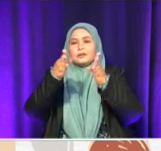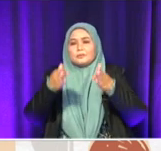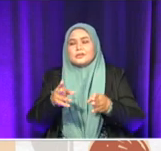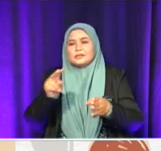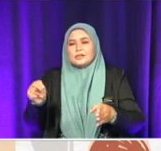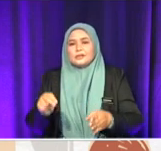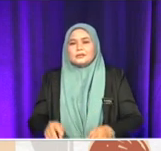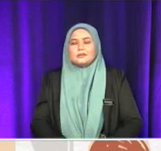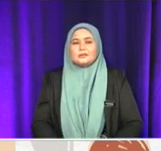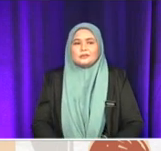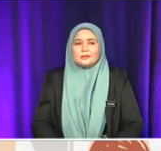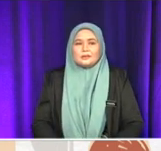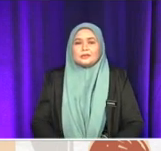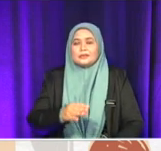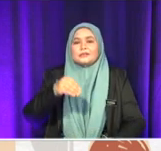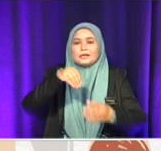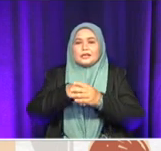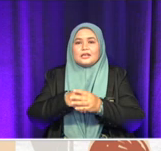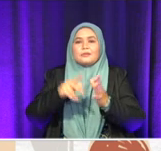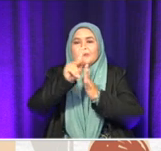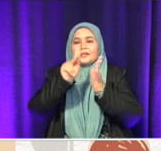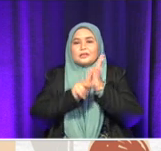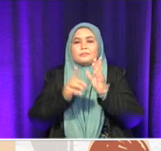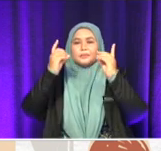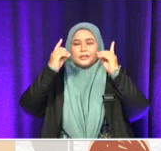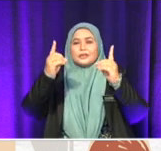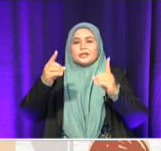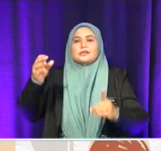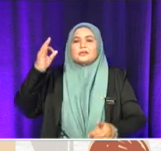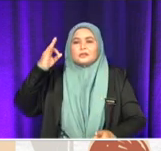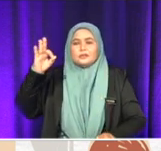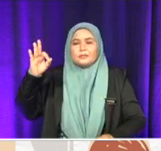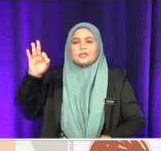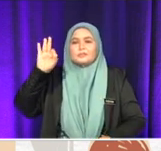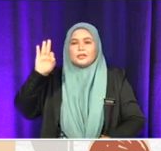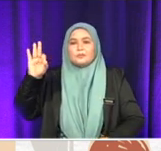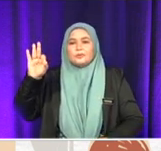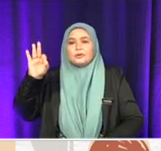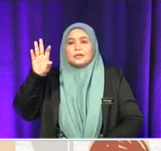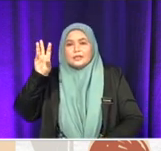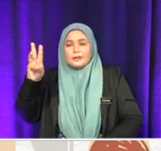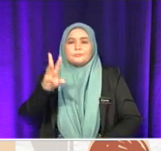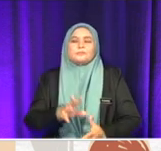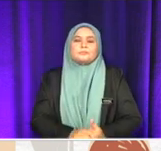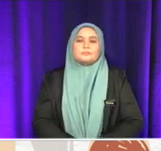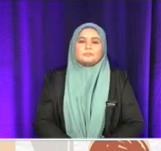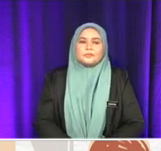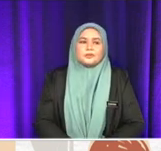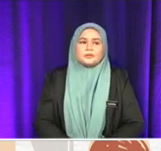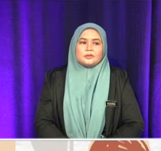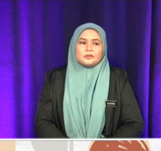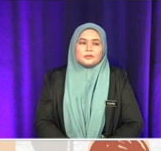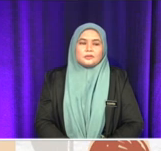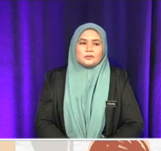Oke dalam akta pendidikan 1996 oke satu